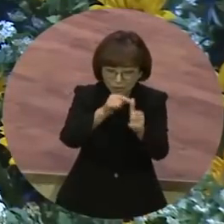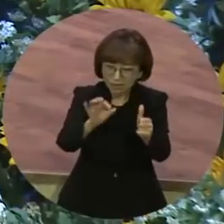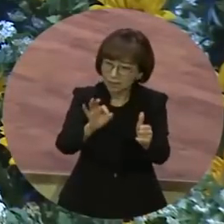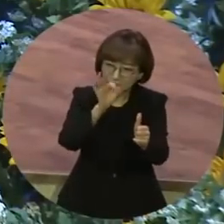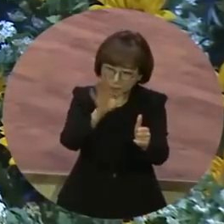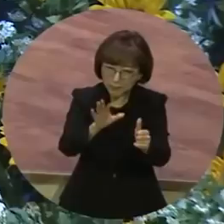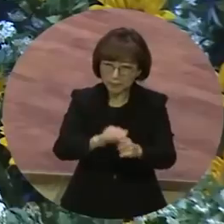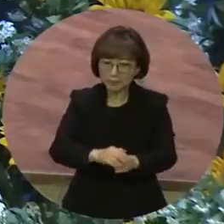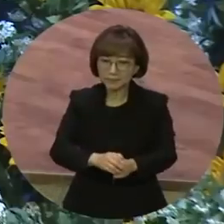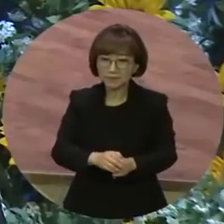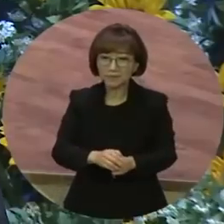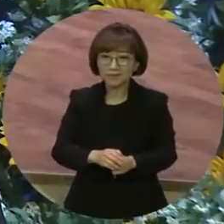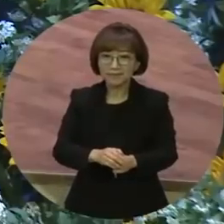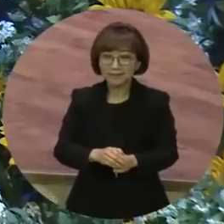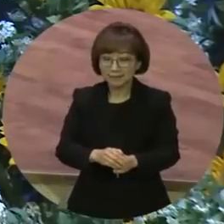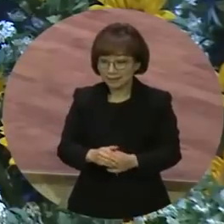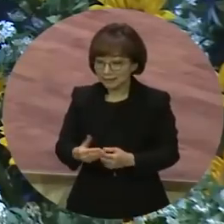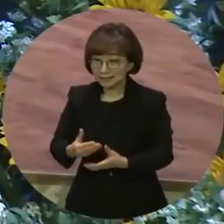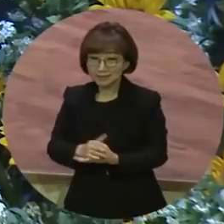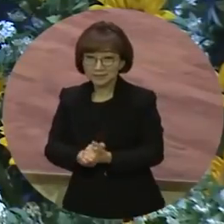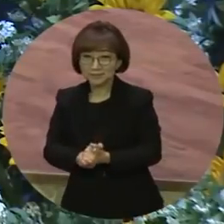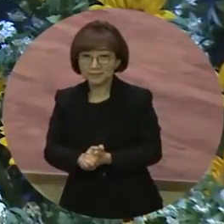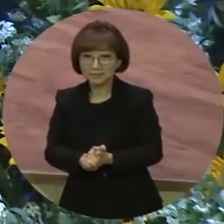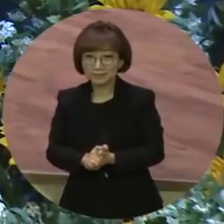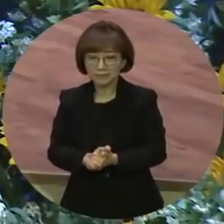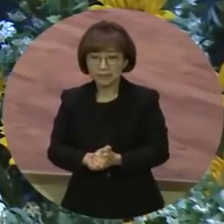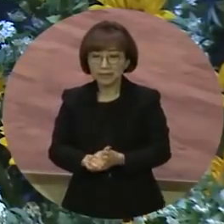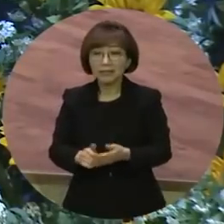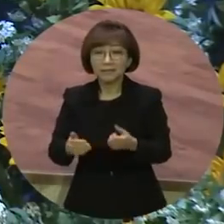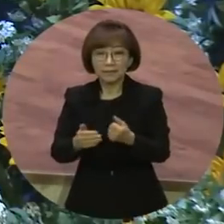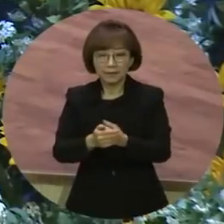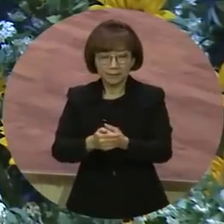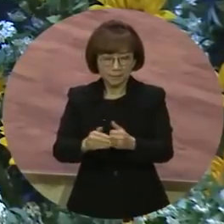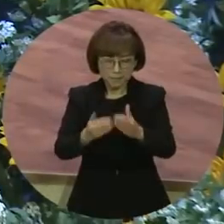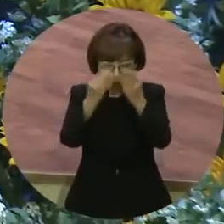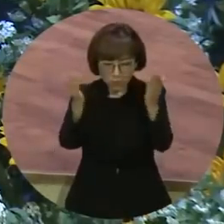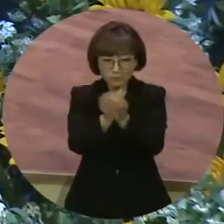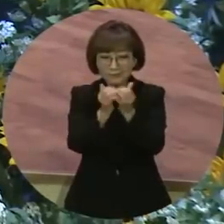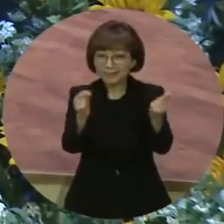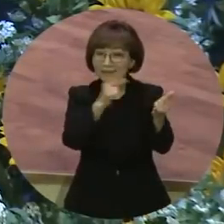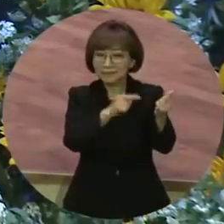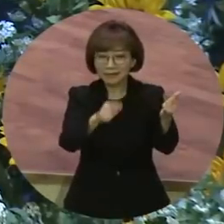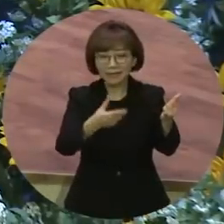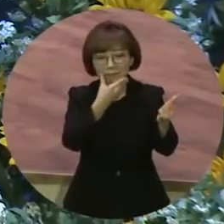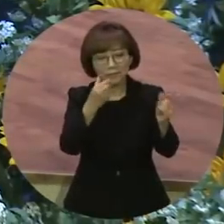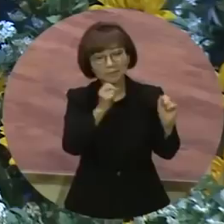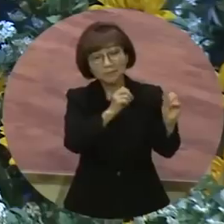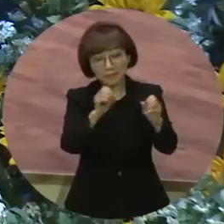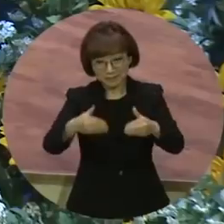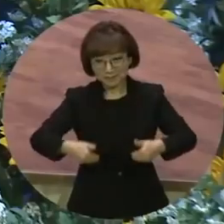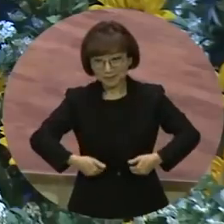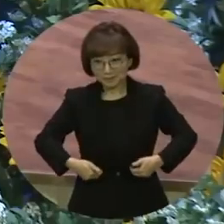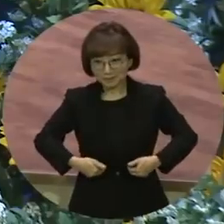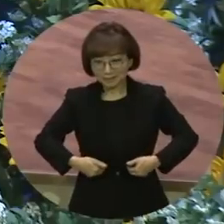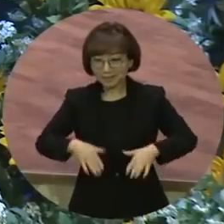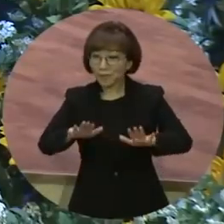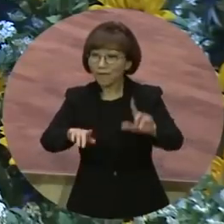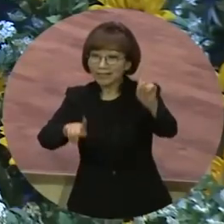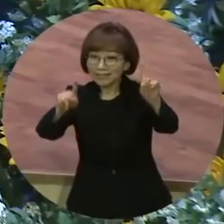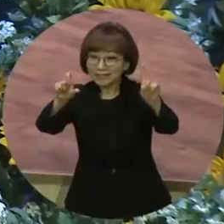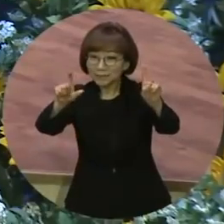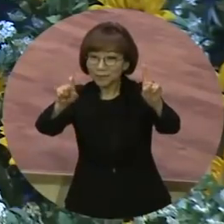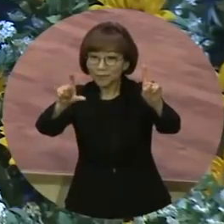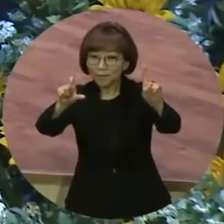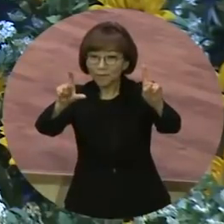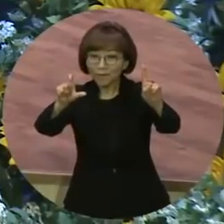죄인입니다. 그렇기 때문에 복음을 전하는데 예외에 두어서는 안 된다는 얘기예요. 특별히 사도 바울은 본문 15절에 할 수 있는